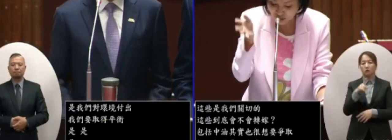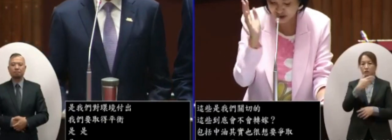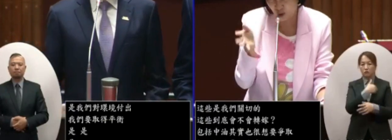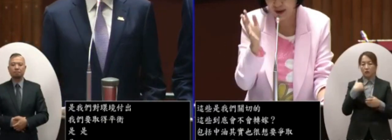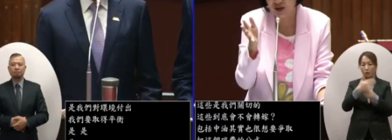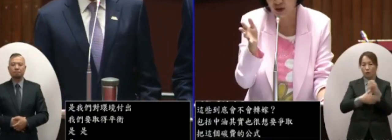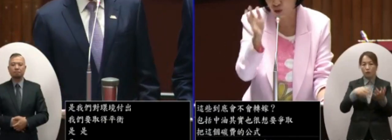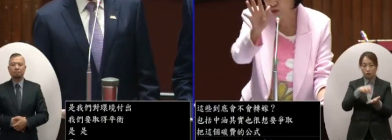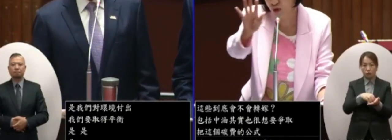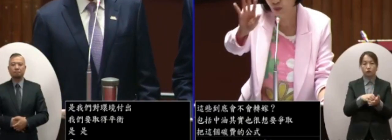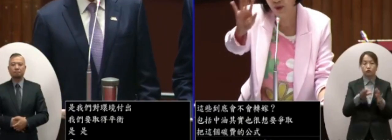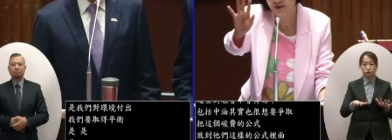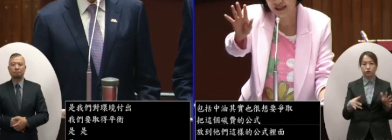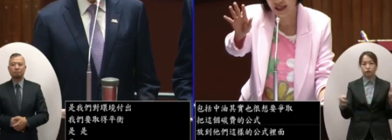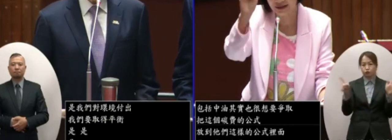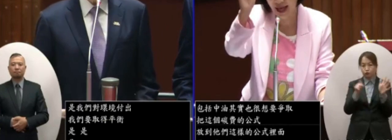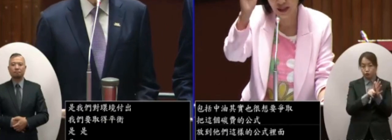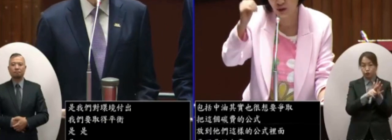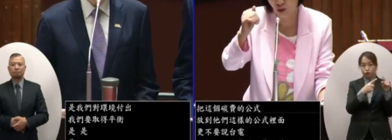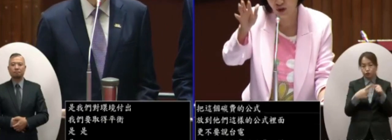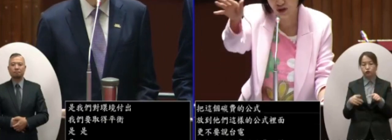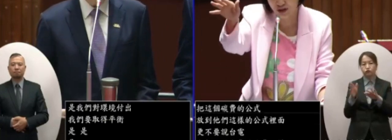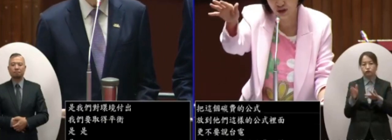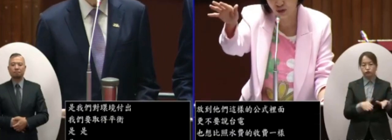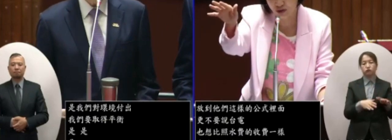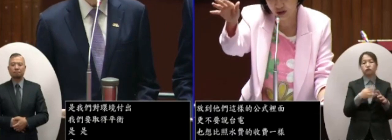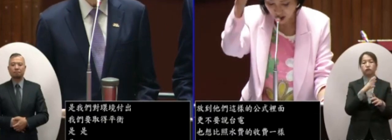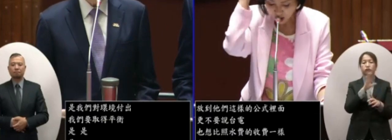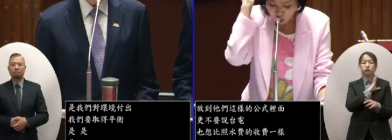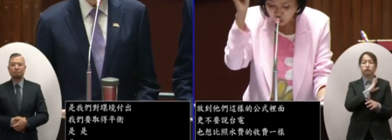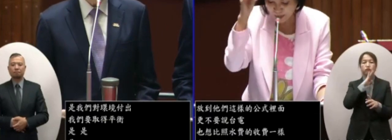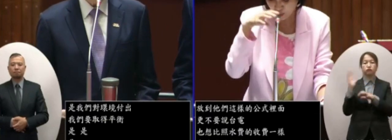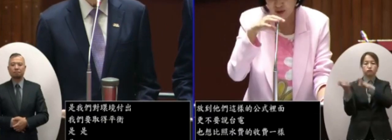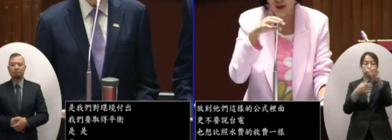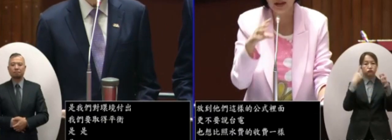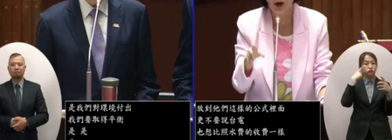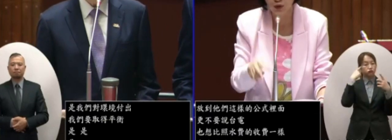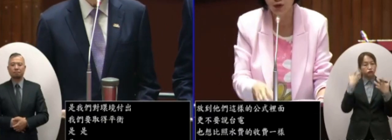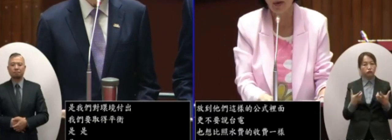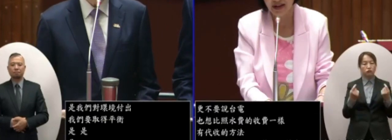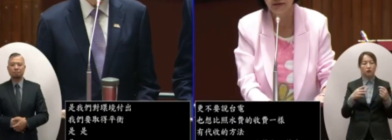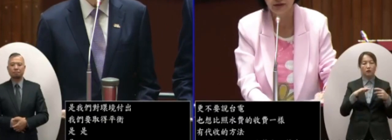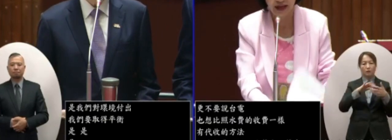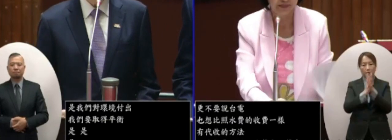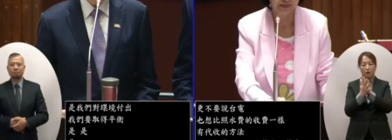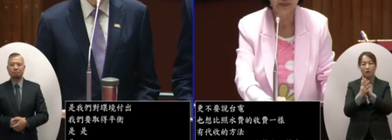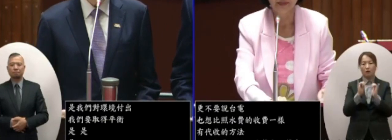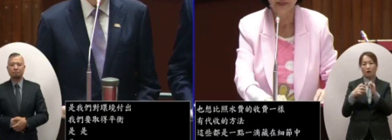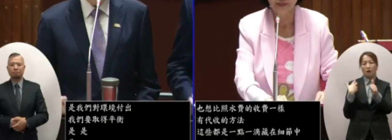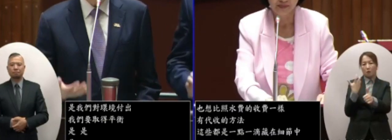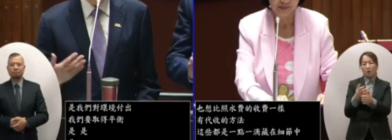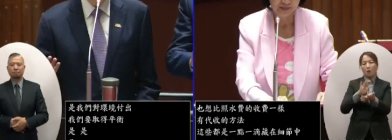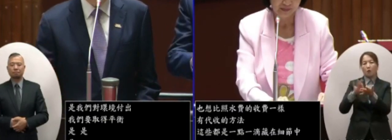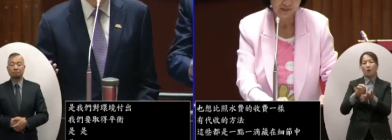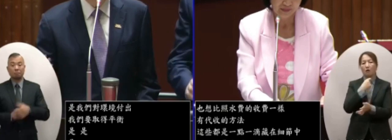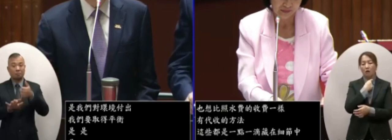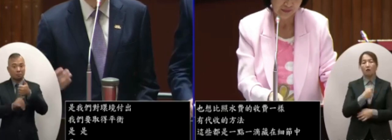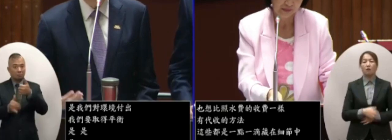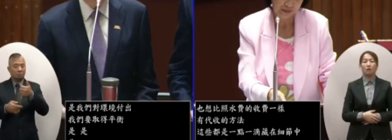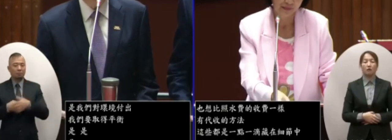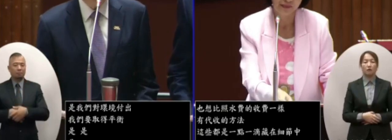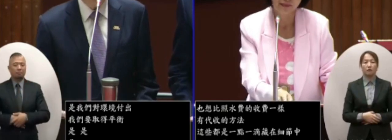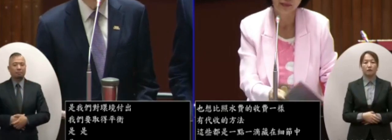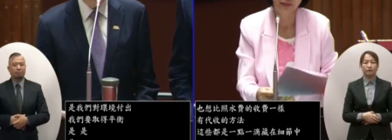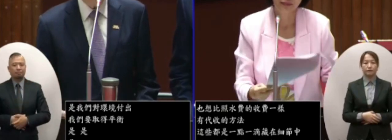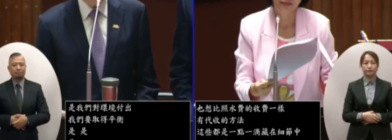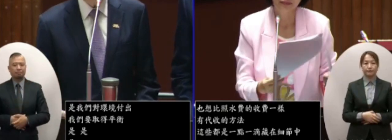永续不用再讲了，大家都同意世界的趋势，会不会转嫁到由全民来负担？ 委员，我们常年那个关心世